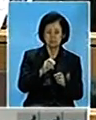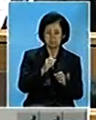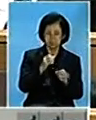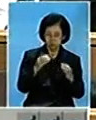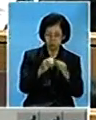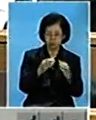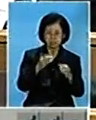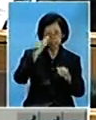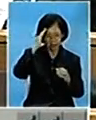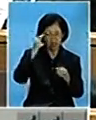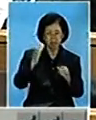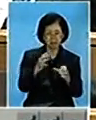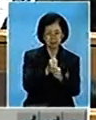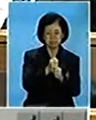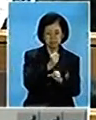ร็จ